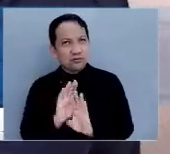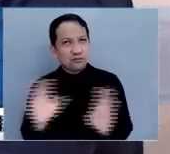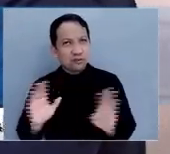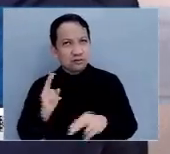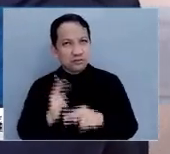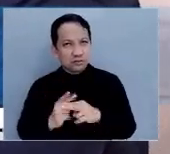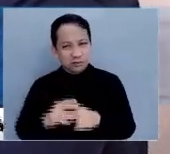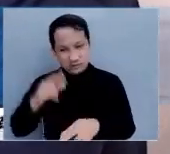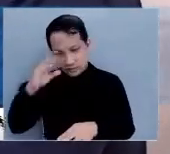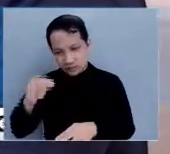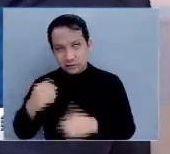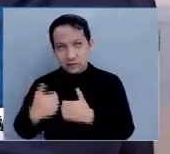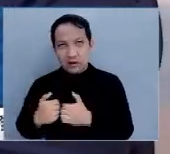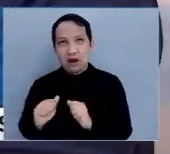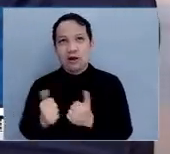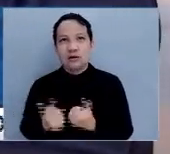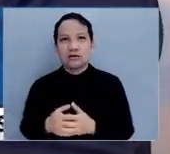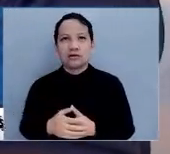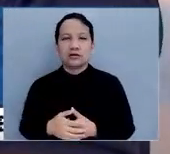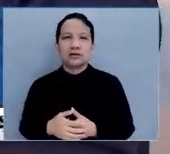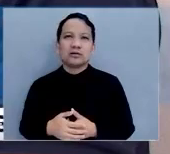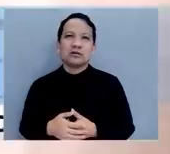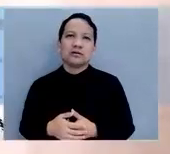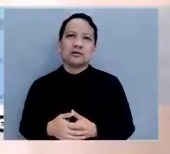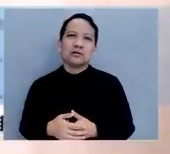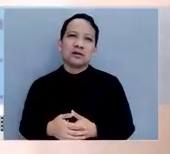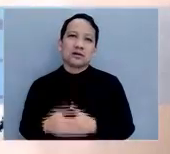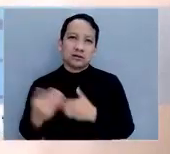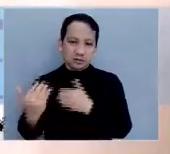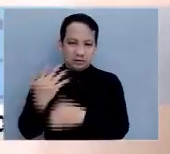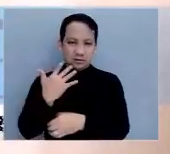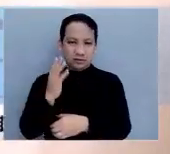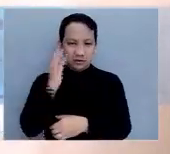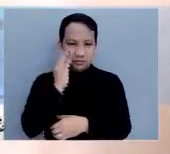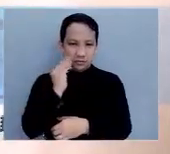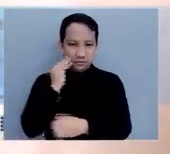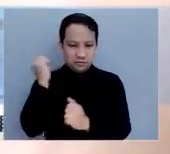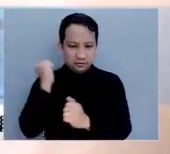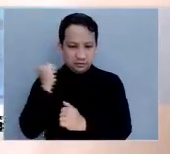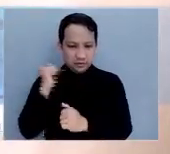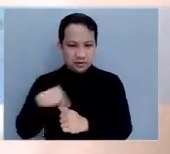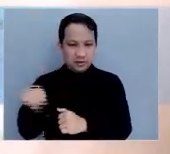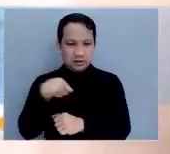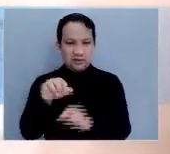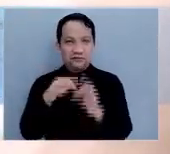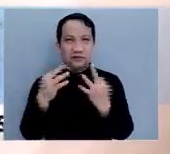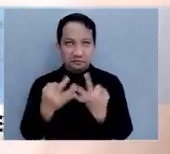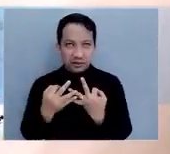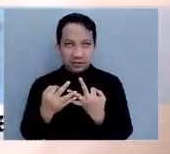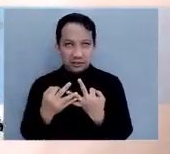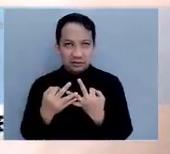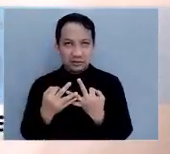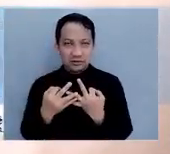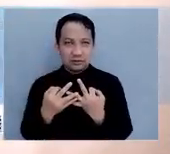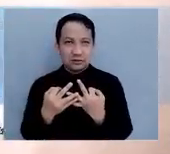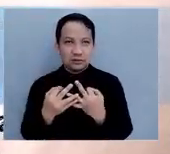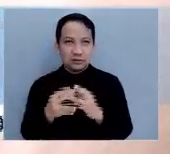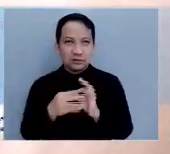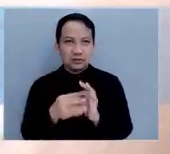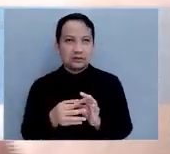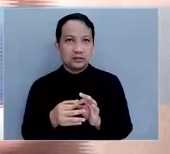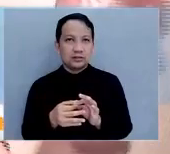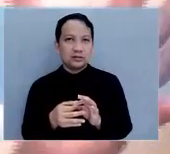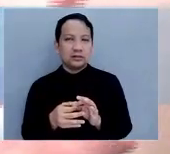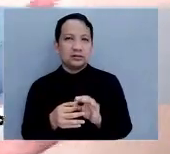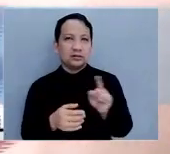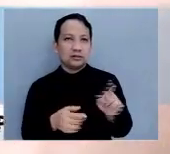sa mga lalalalaki. O, paano yung ganyan? And so, syempre, nakaka-apekto yung mga expectations ng family, relatives. Mm-mm. And